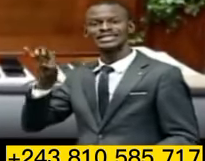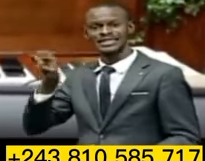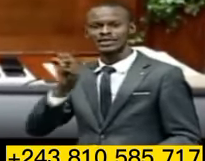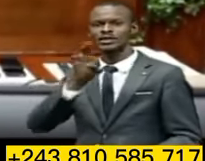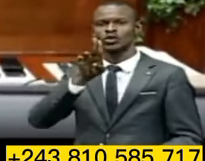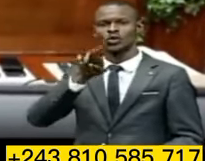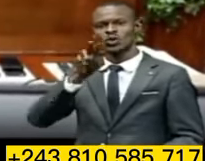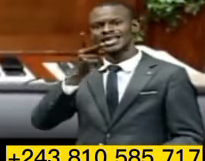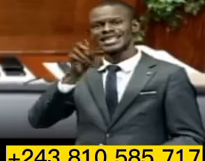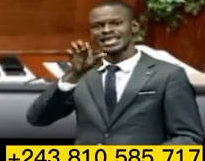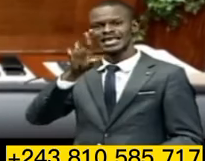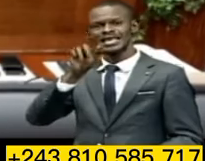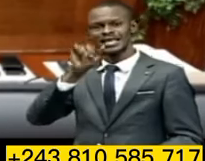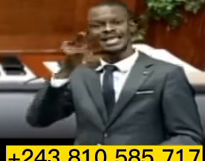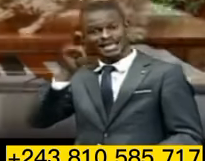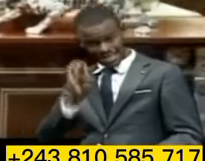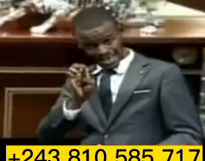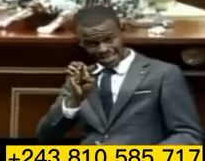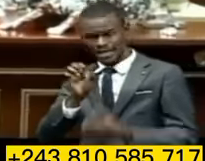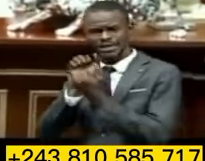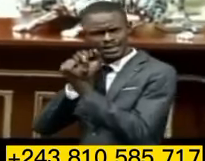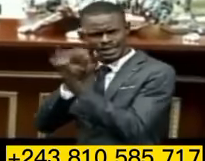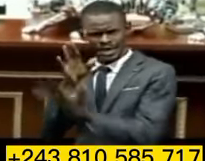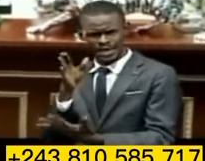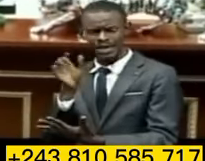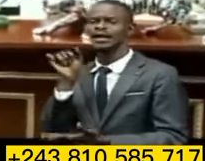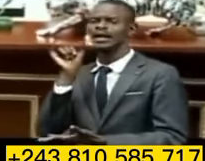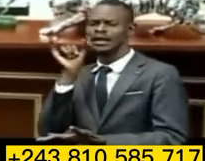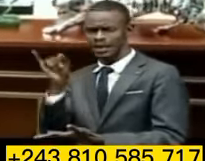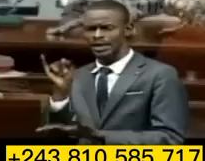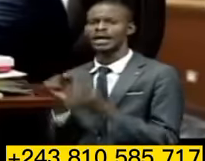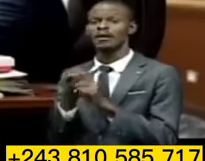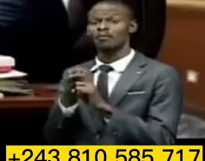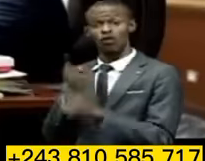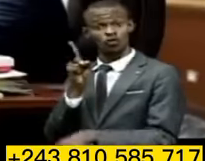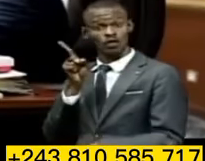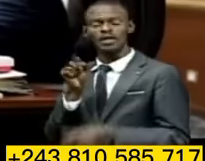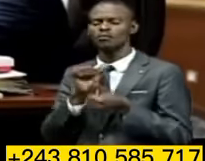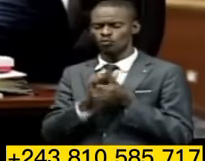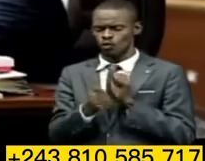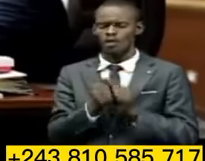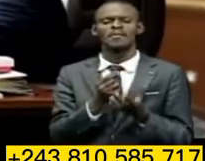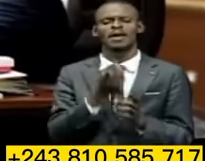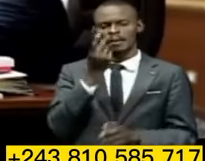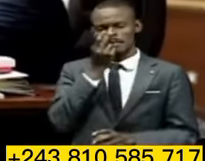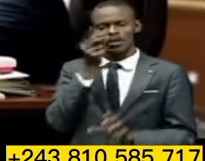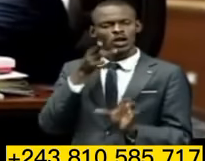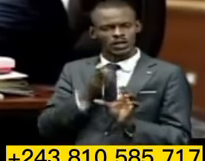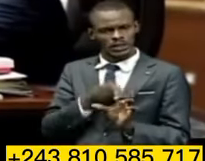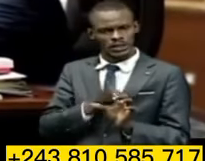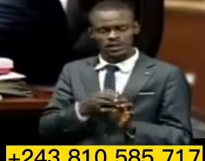de réduire la pression sur les finances publiques et sur le revenu des entreprises, tout en garantissant la disponibilité